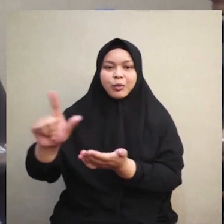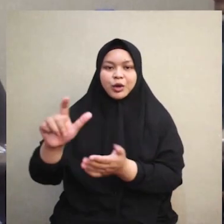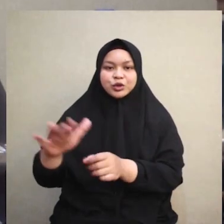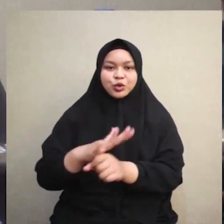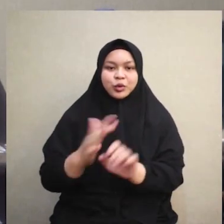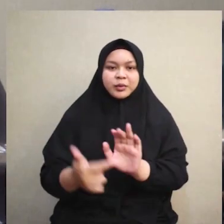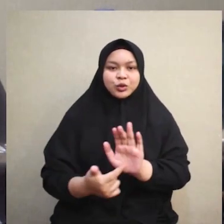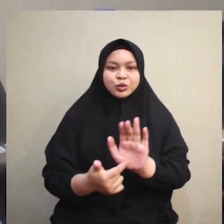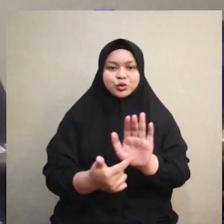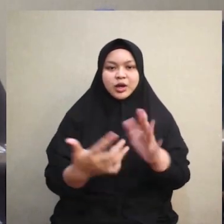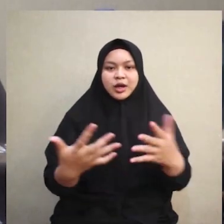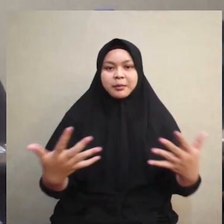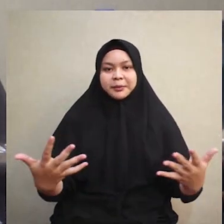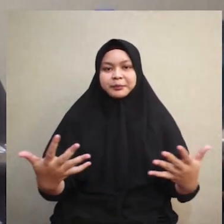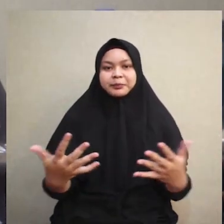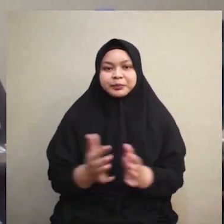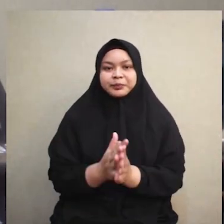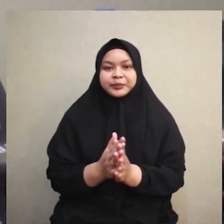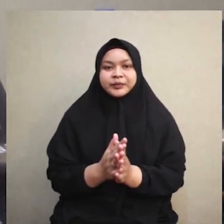adanya apa